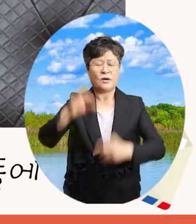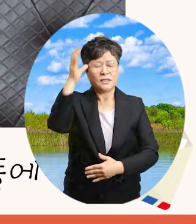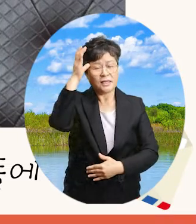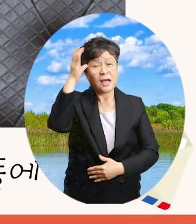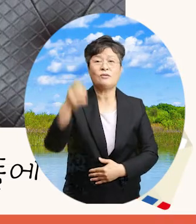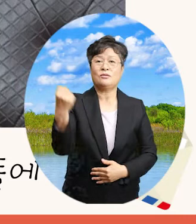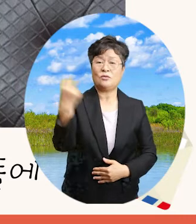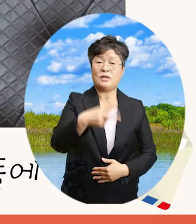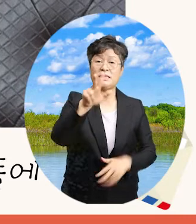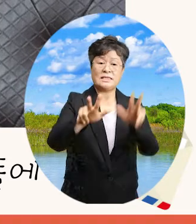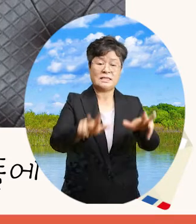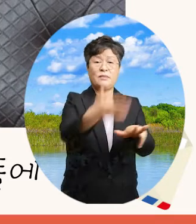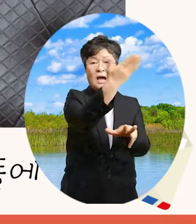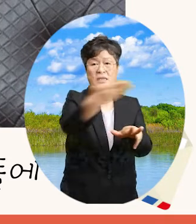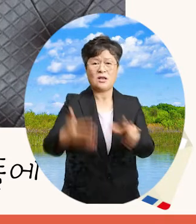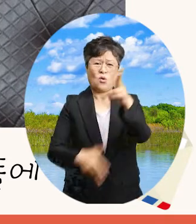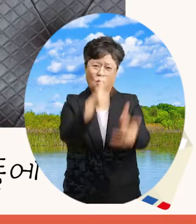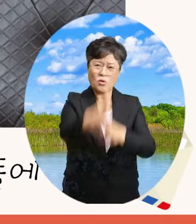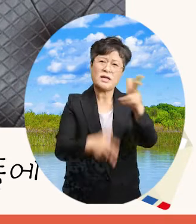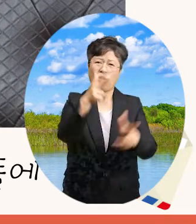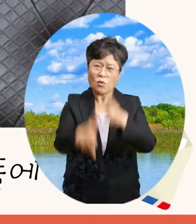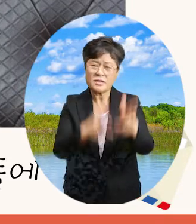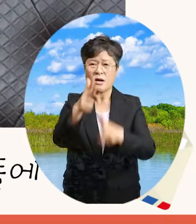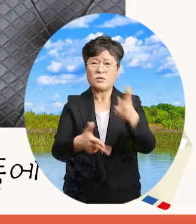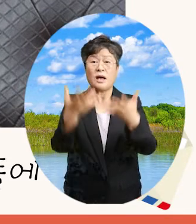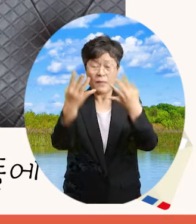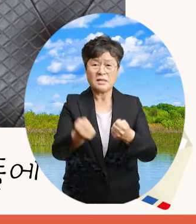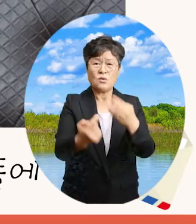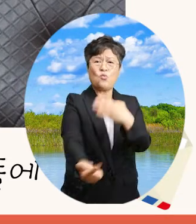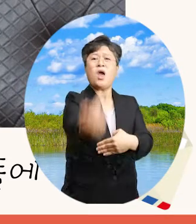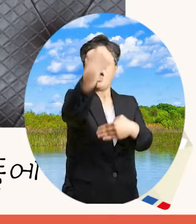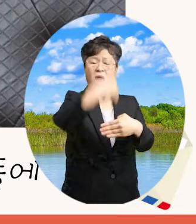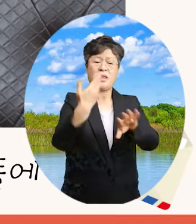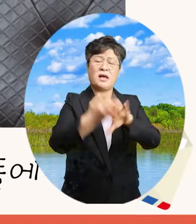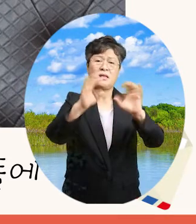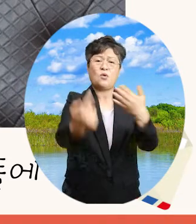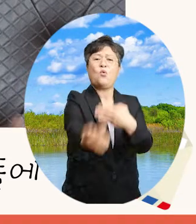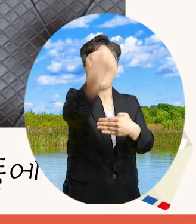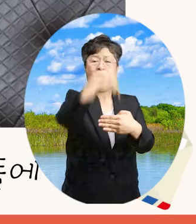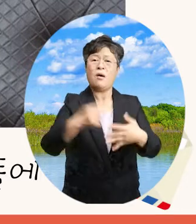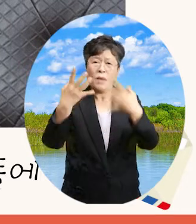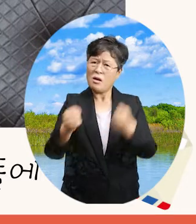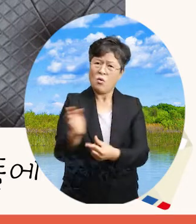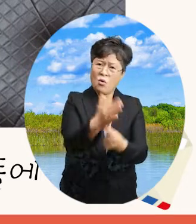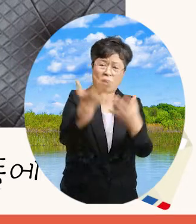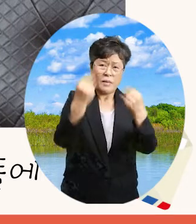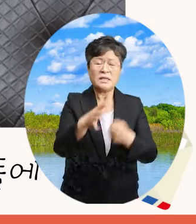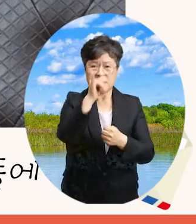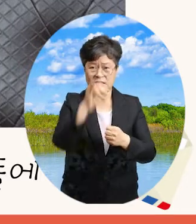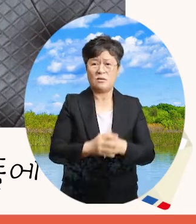프로그램을 저희가 준비하겠습니다. 하여튼 많은 관심 또 지켜봐 주심에 감사 말씀드리고 앞으로 또 좋은 행사라든지